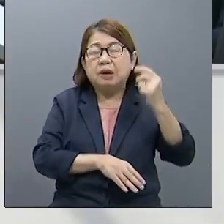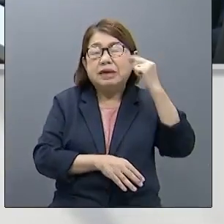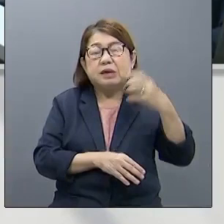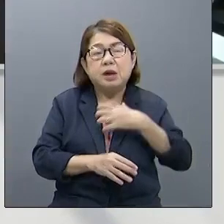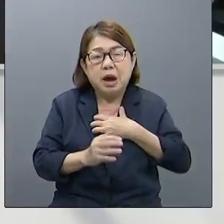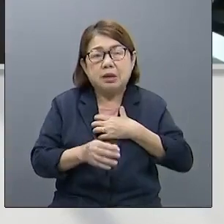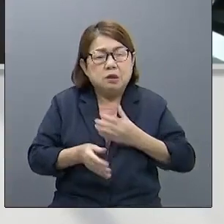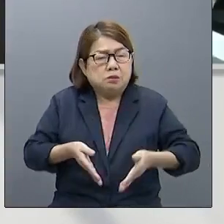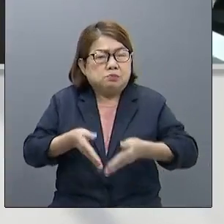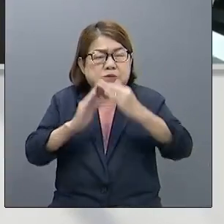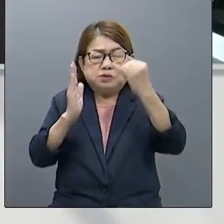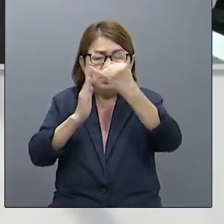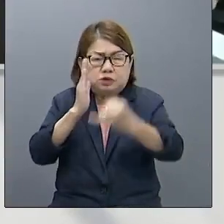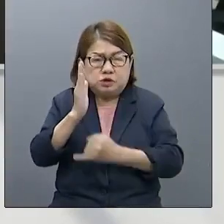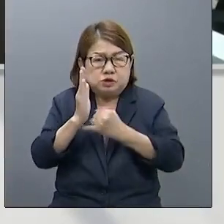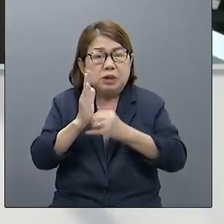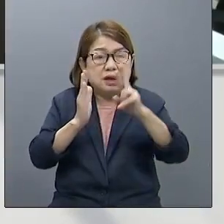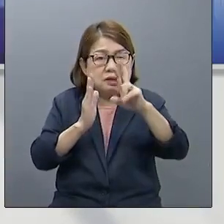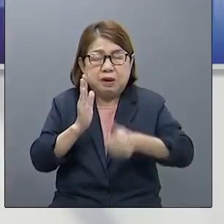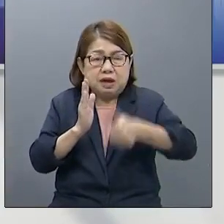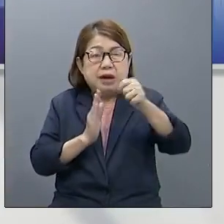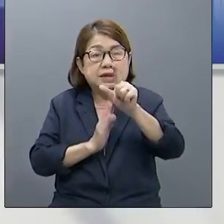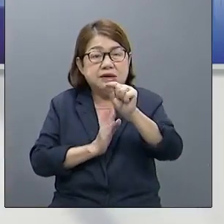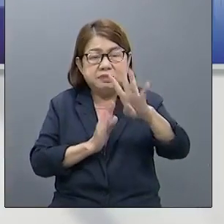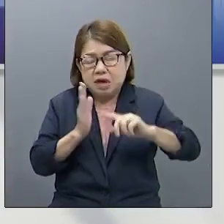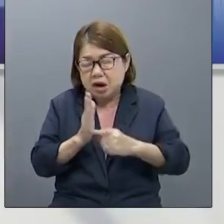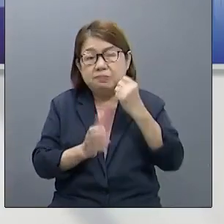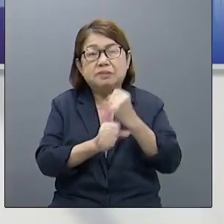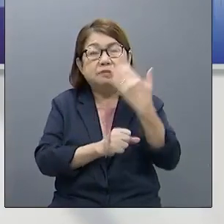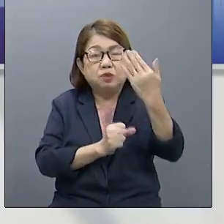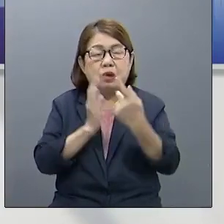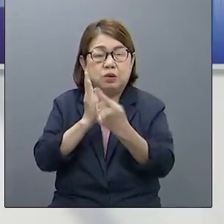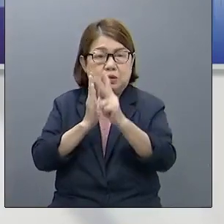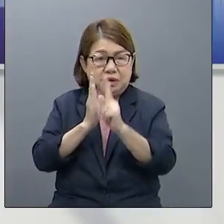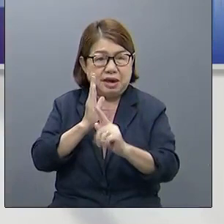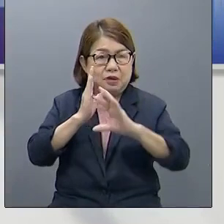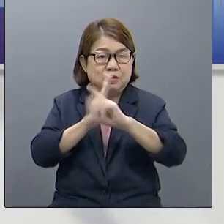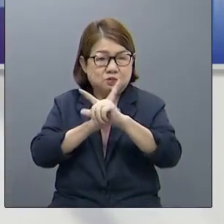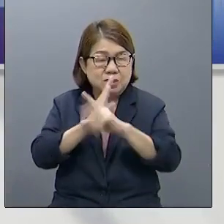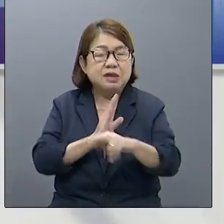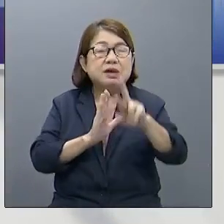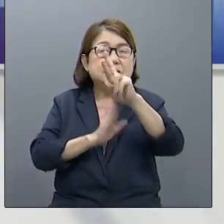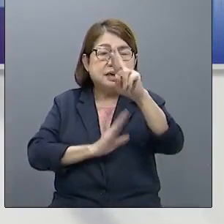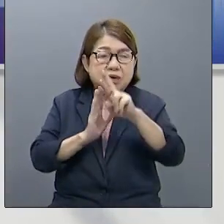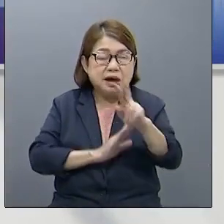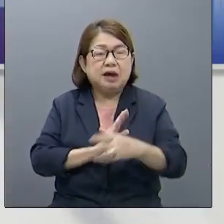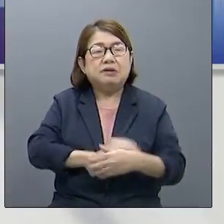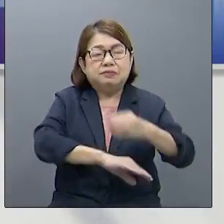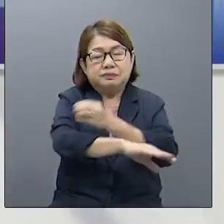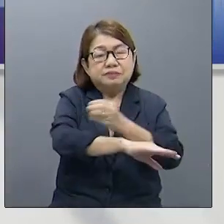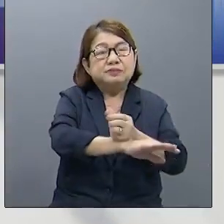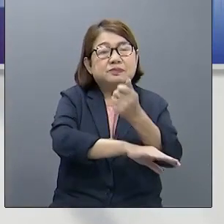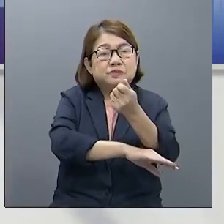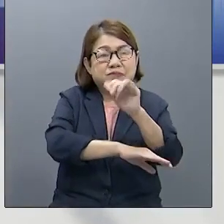24แห่งโดยอยู่ระหว่างการนำร่องใน 6จังหวัดคือขอนแก่นชลบุรีเชียงรายพระนครศรีอยุธยา